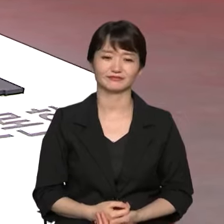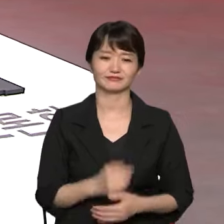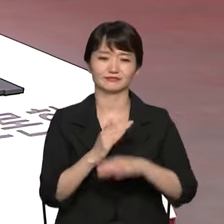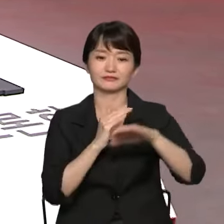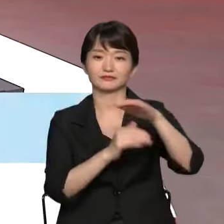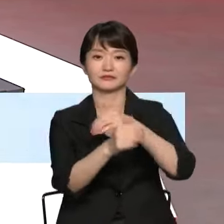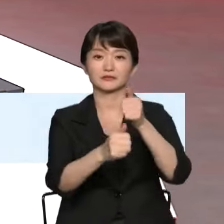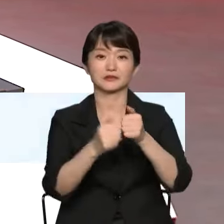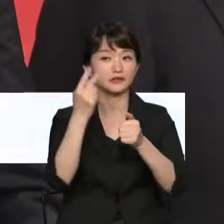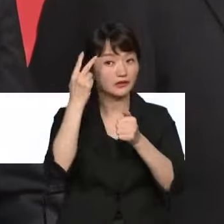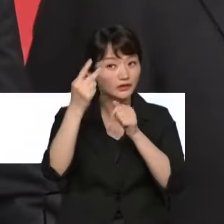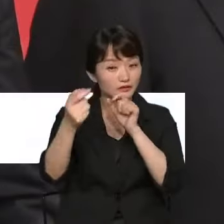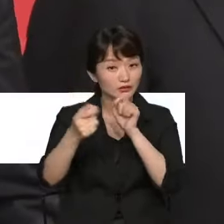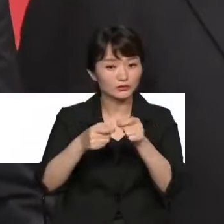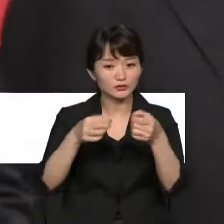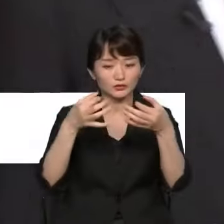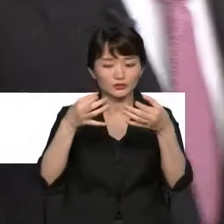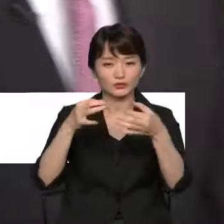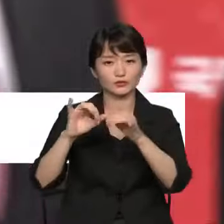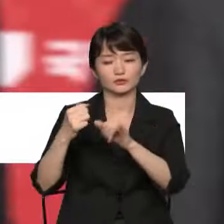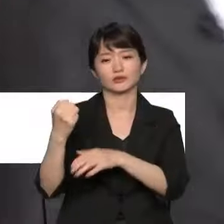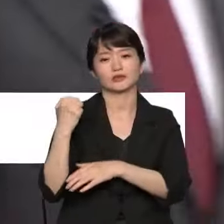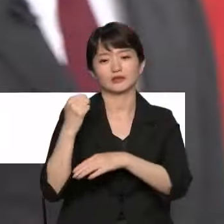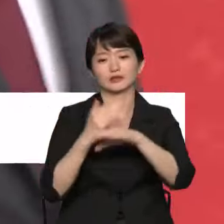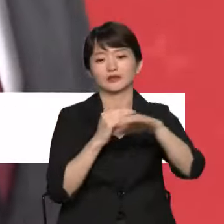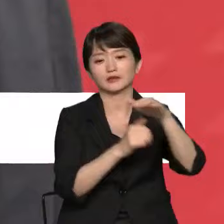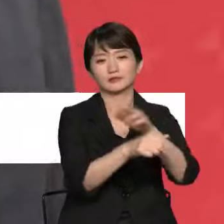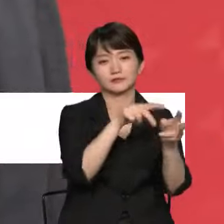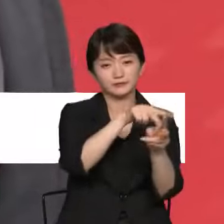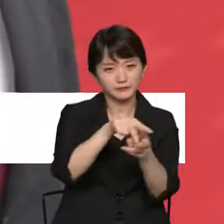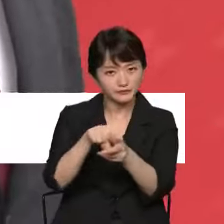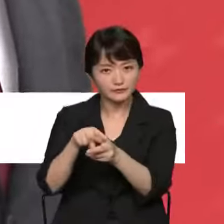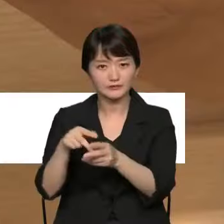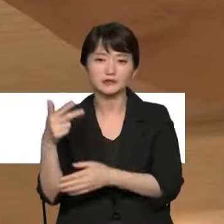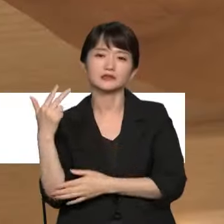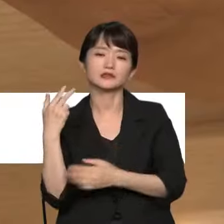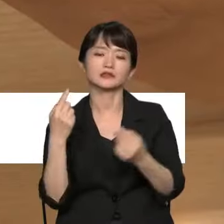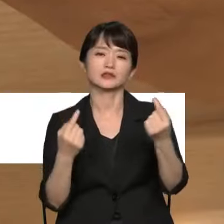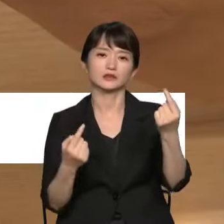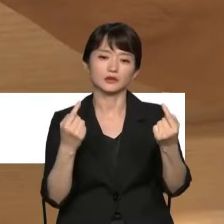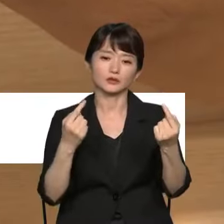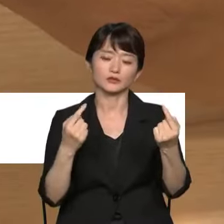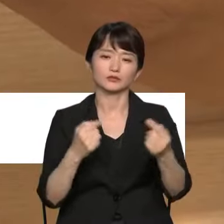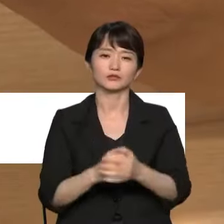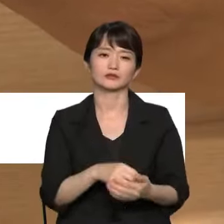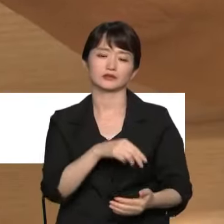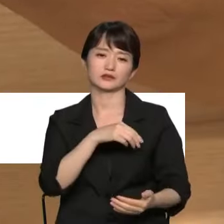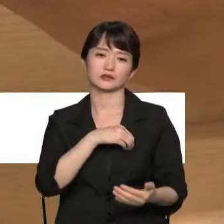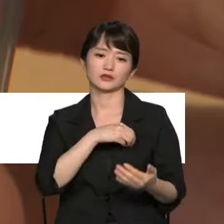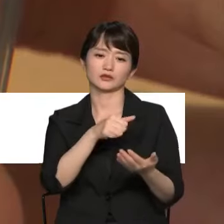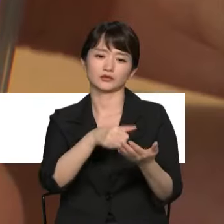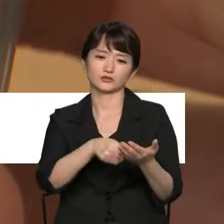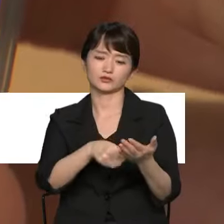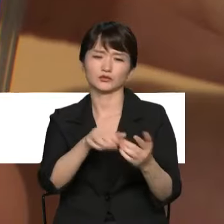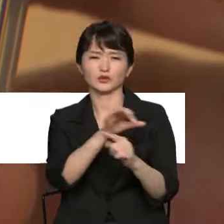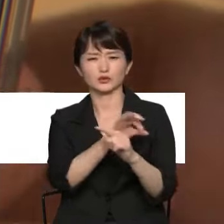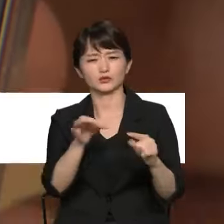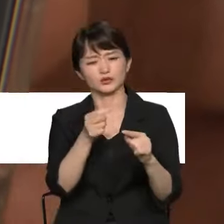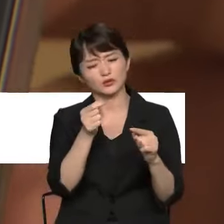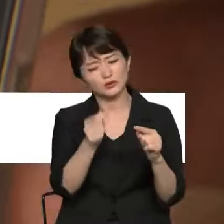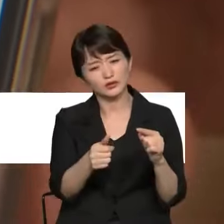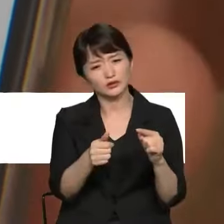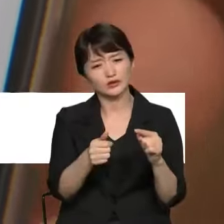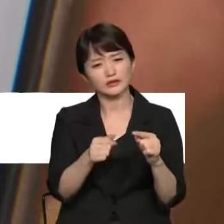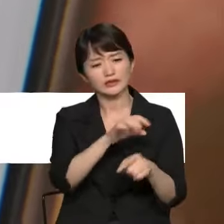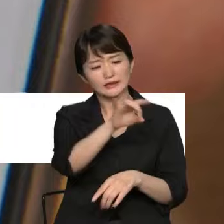전당대회를 이틀 앞둔 국민의힘 당대표 후보들은 지난해 전당대회보다 저조한 당원 모바일 투표율을 놓고 저마다